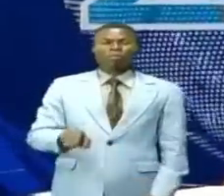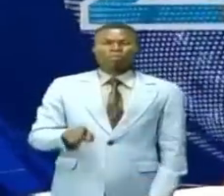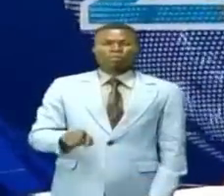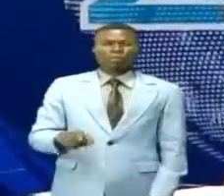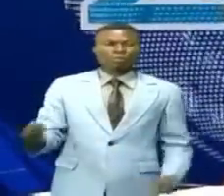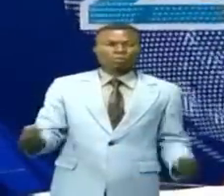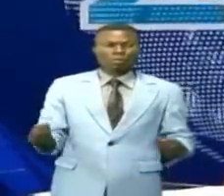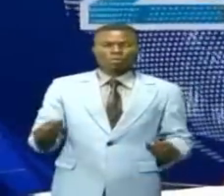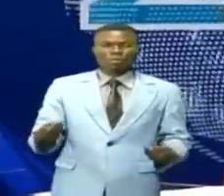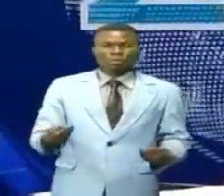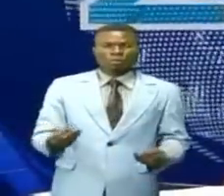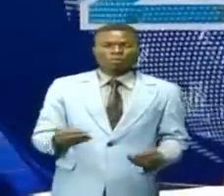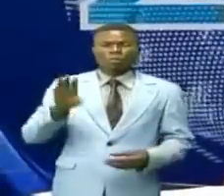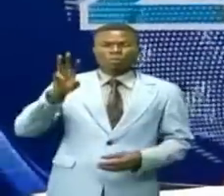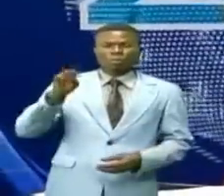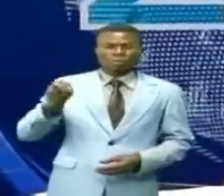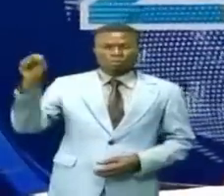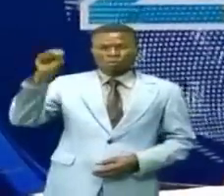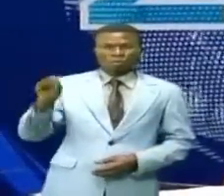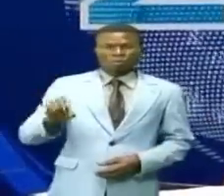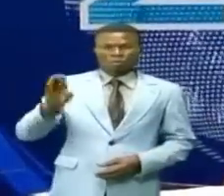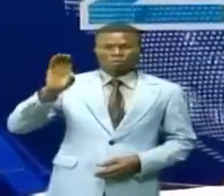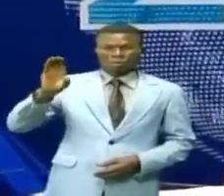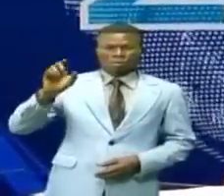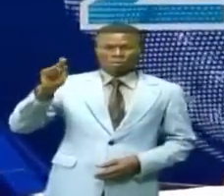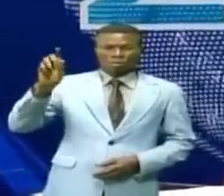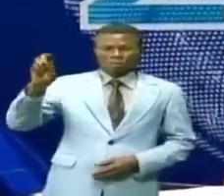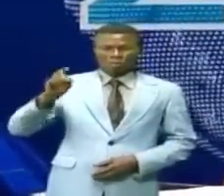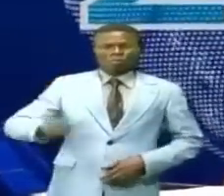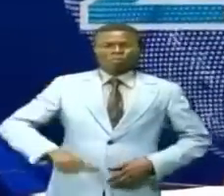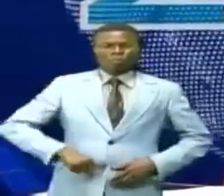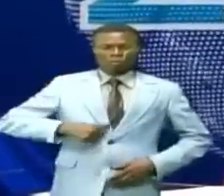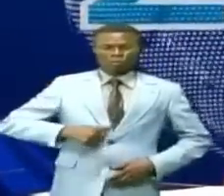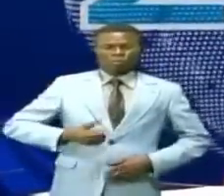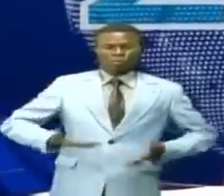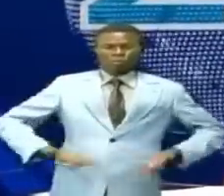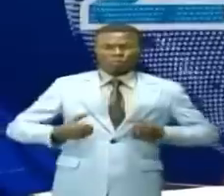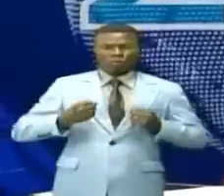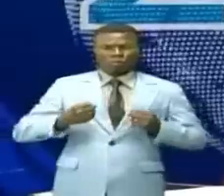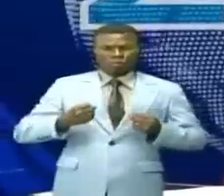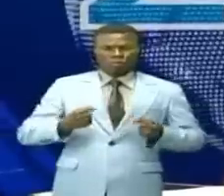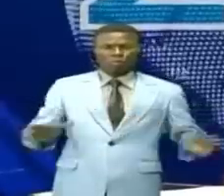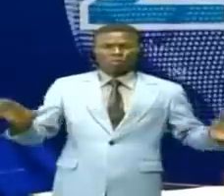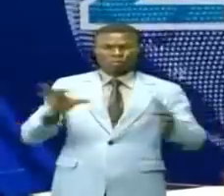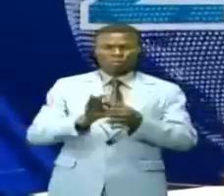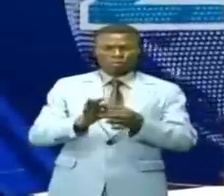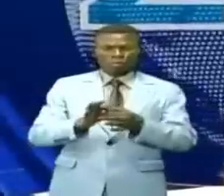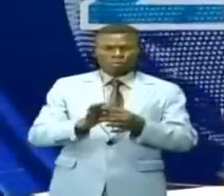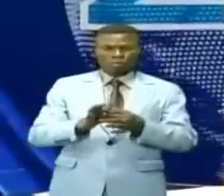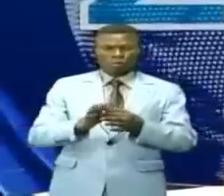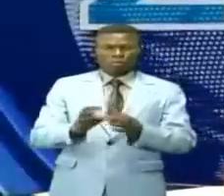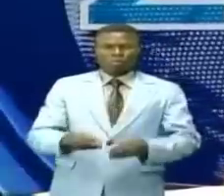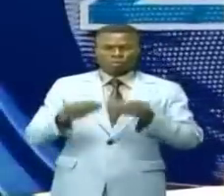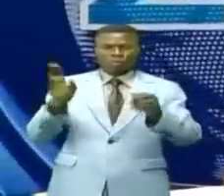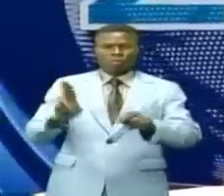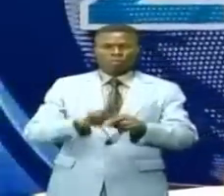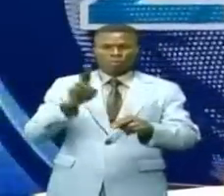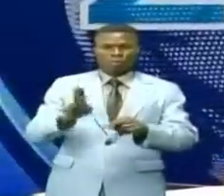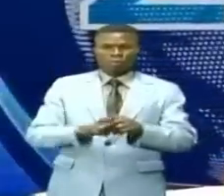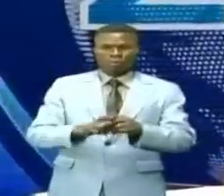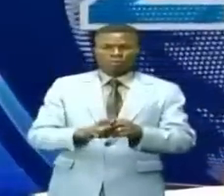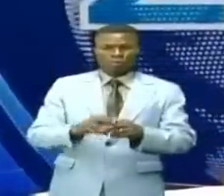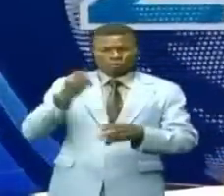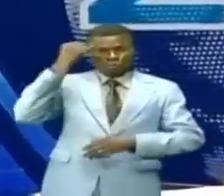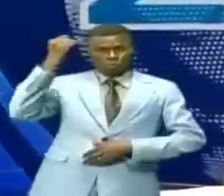Tshilombo. MCTC et ses actionnaires sont fiers et honorés d'être associés à la mise en œuvre du